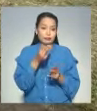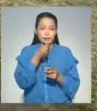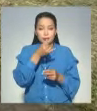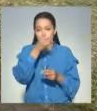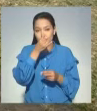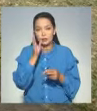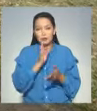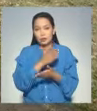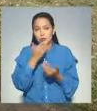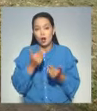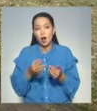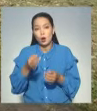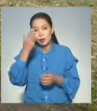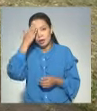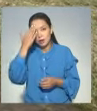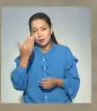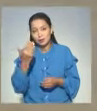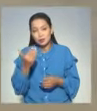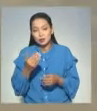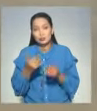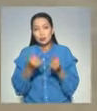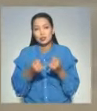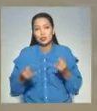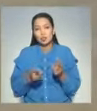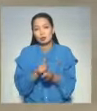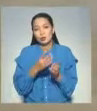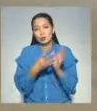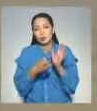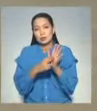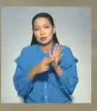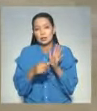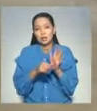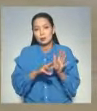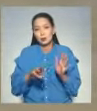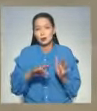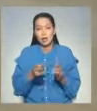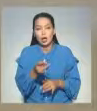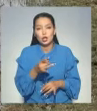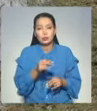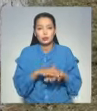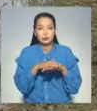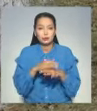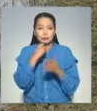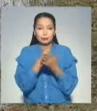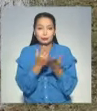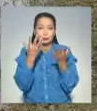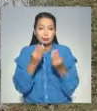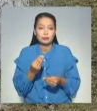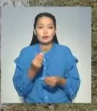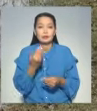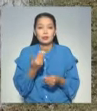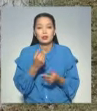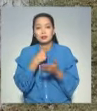Аудан әкімдігінің дерегінше желіні жаңартуға 986 миллион теңге керек, бірақ республикалық бюджет бекітілер кезде